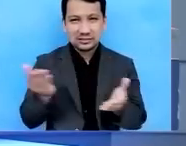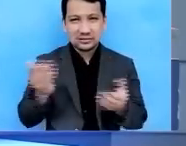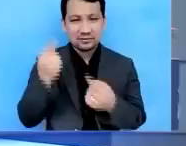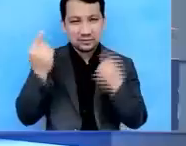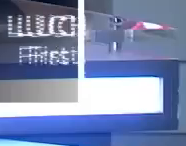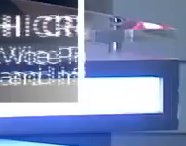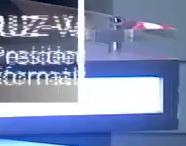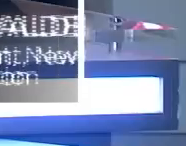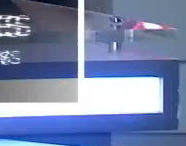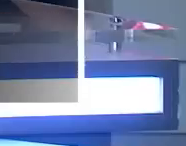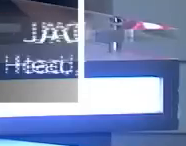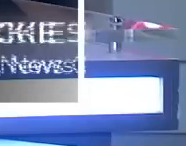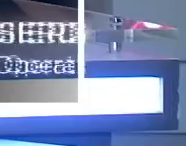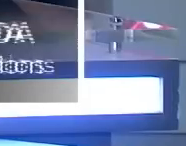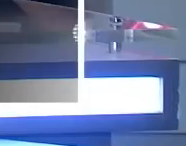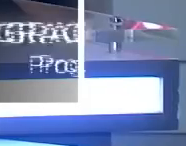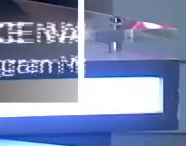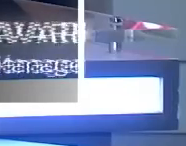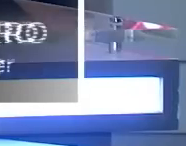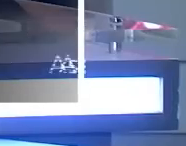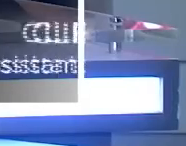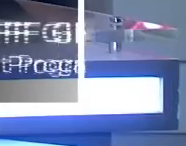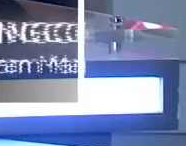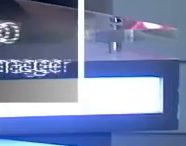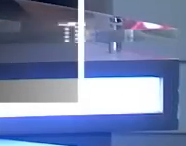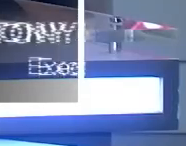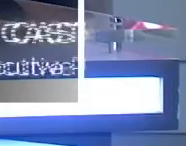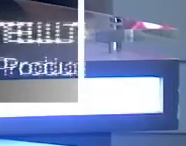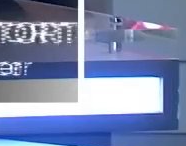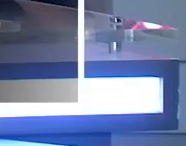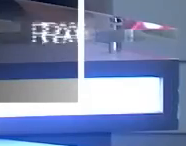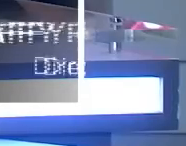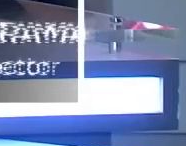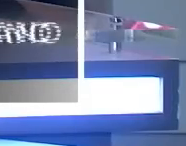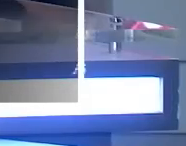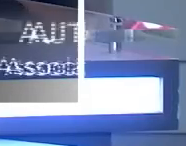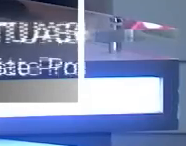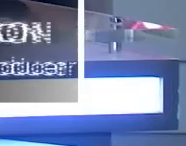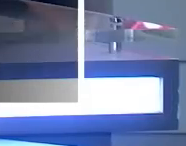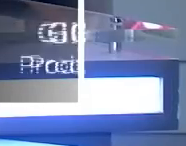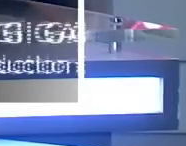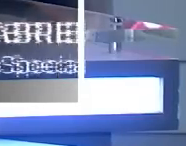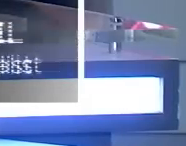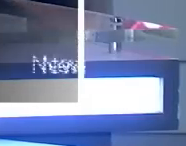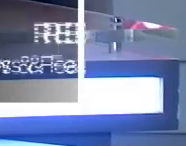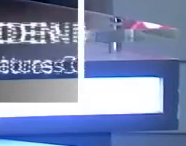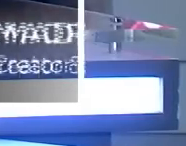paghubog ng matalinong opinion. Kami yung kasangka sa pagbalita. Ako po si Mea Andaspanos. Ako lang po si Edlinga. Magandang gabi.